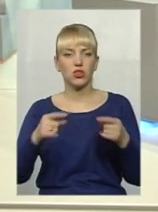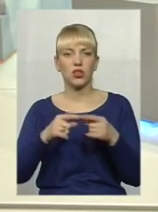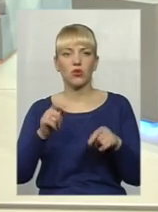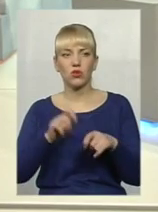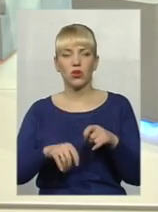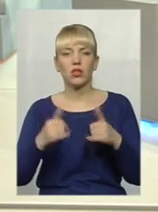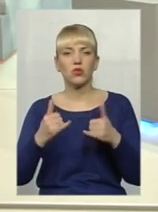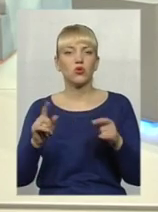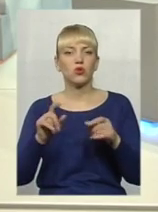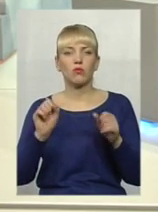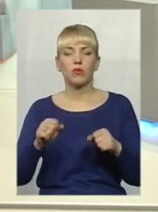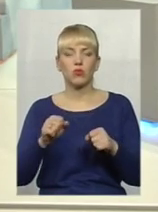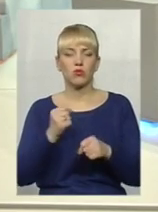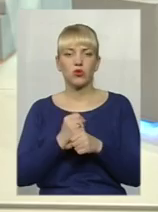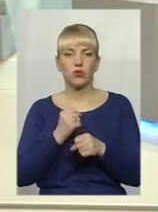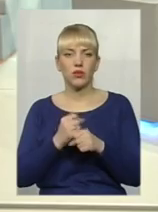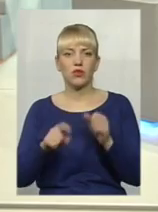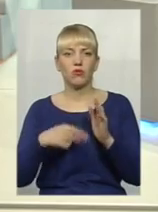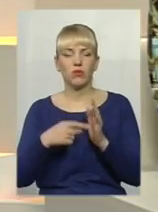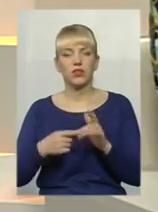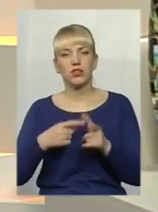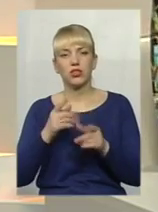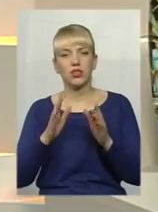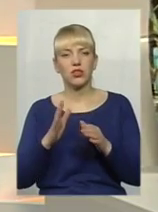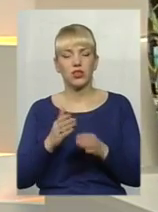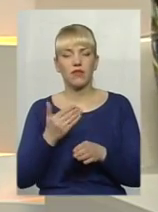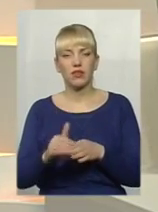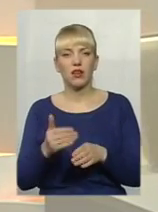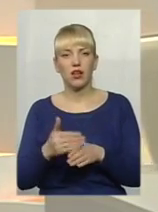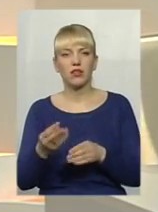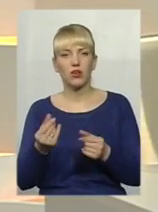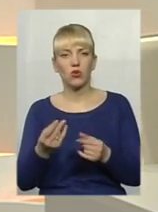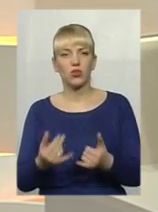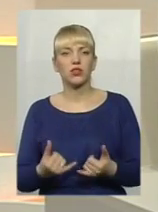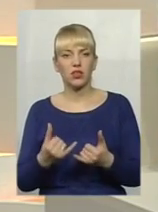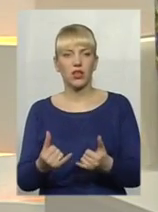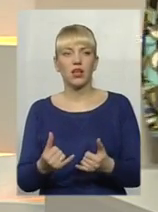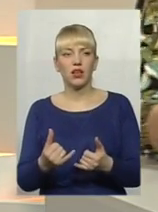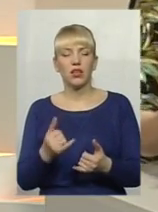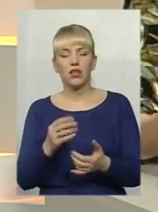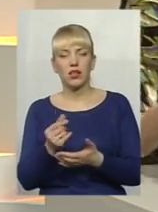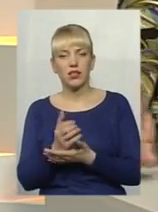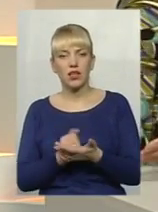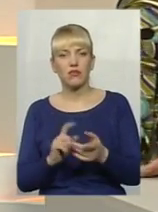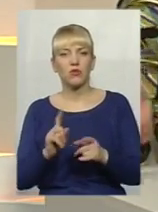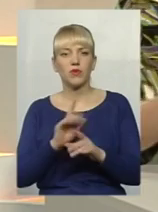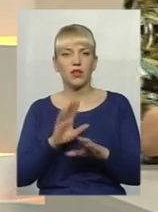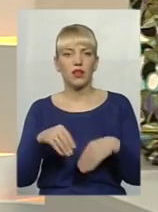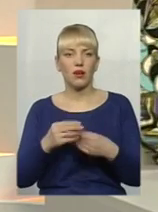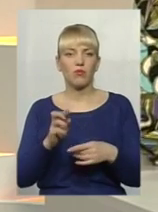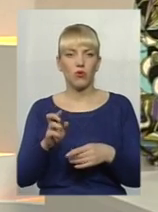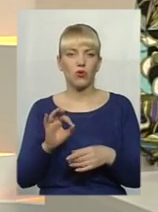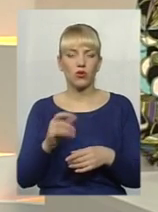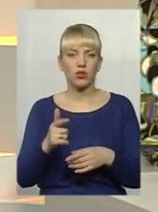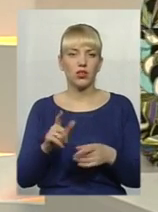На сьогодні що можемо зробити в місті? Чи лише виділяти чергові кошти для того, мати резерв, для того, щоб не доведе Господь дочекатися чергового